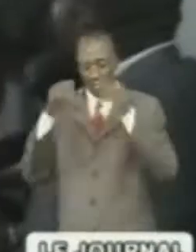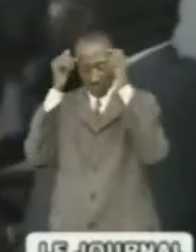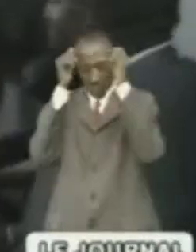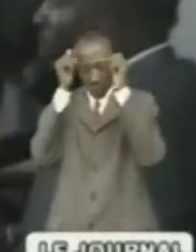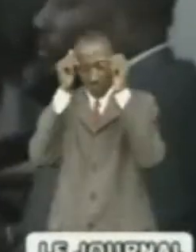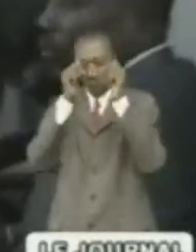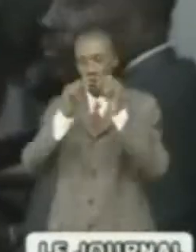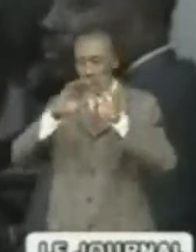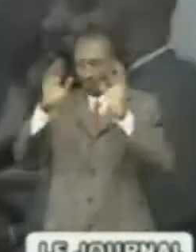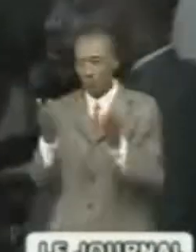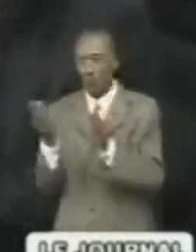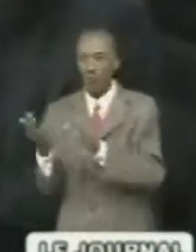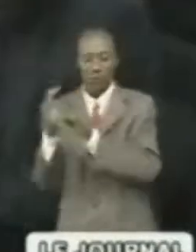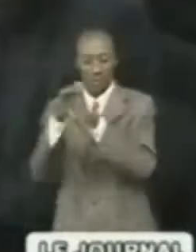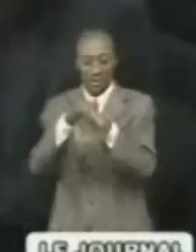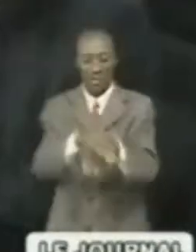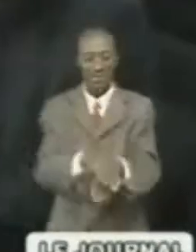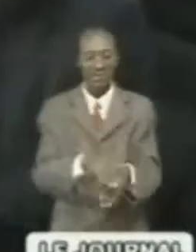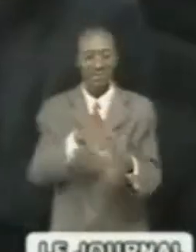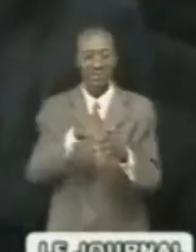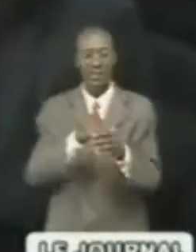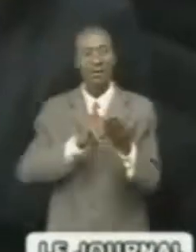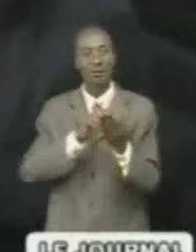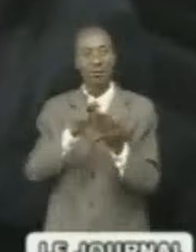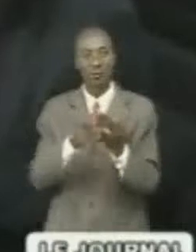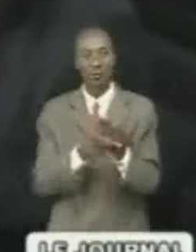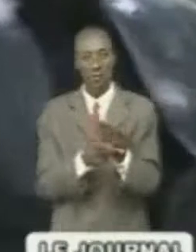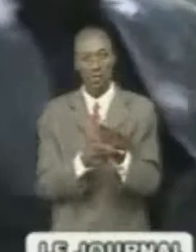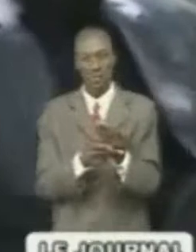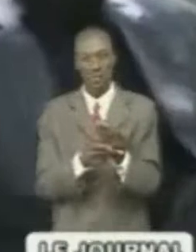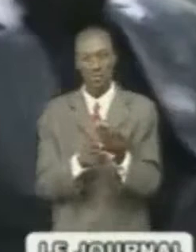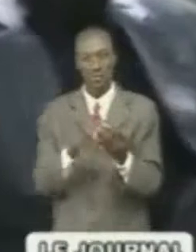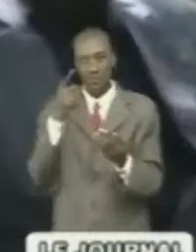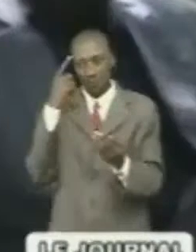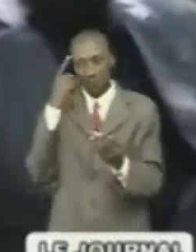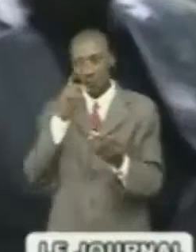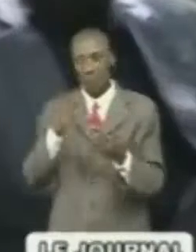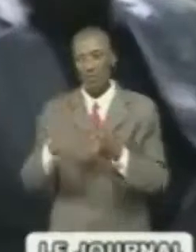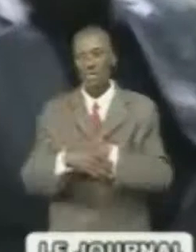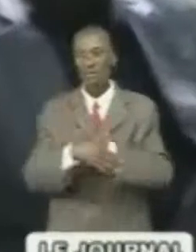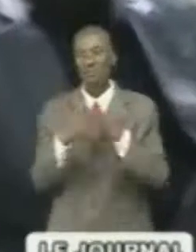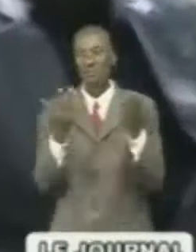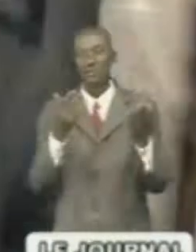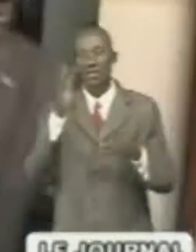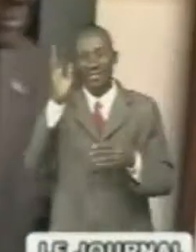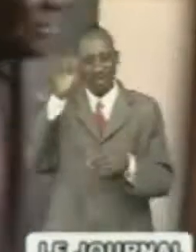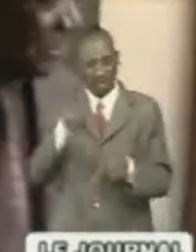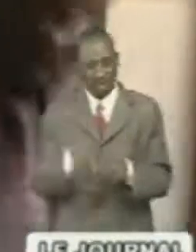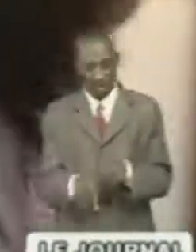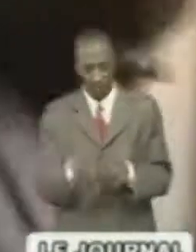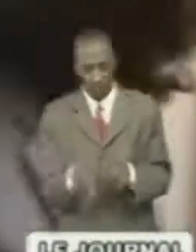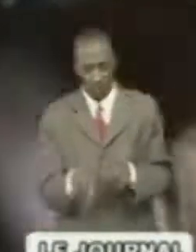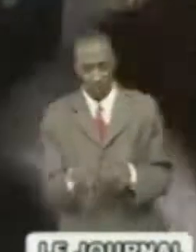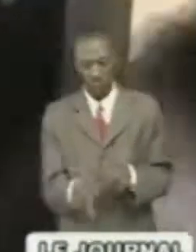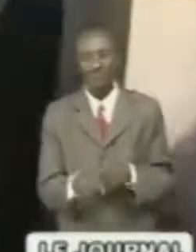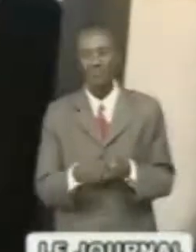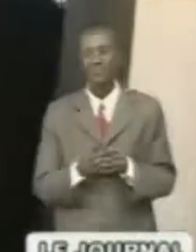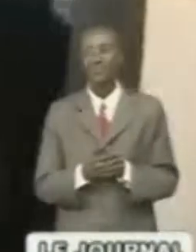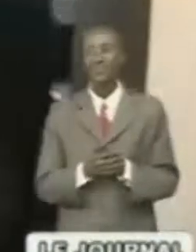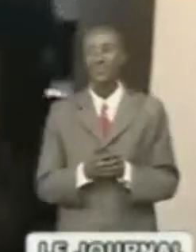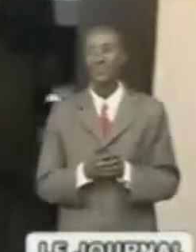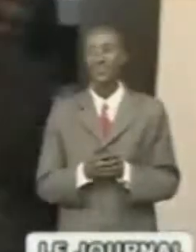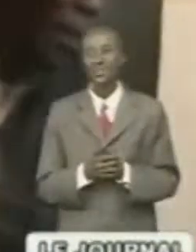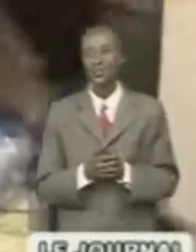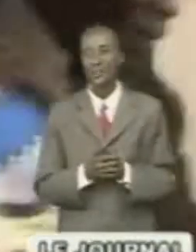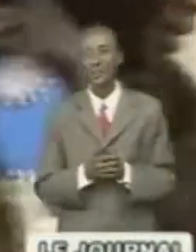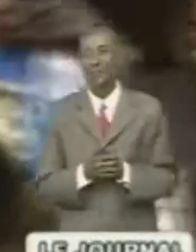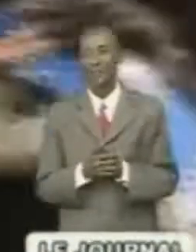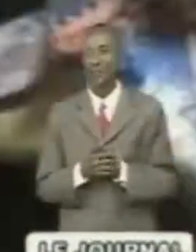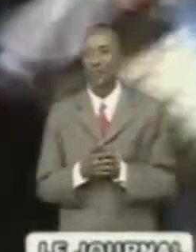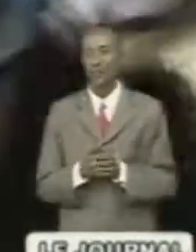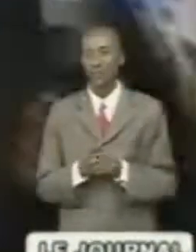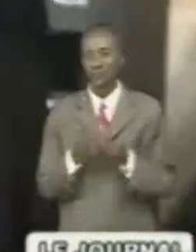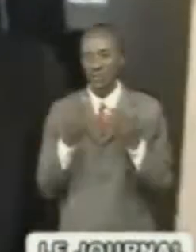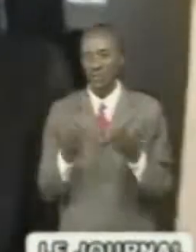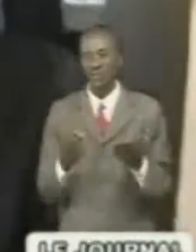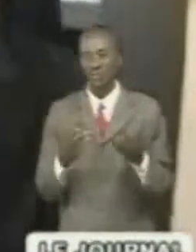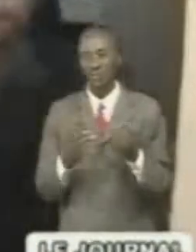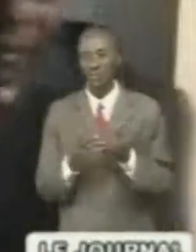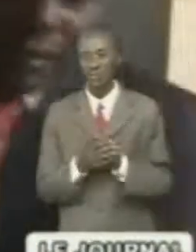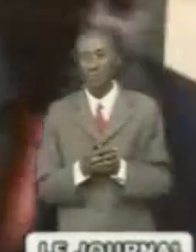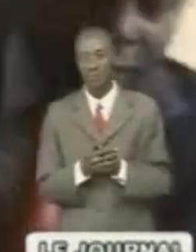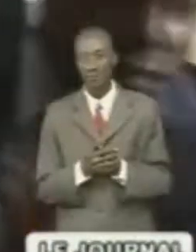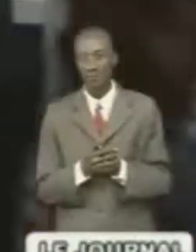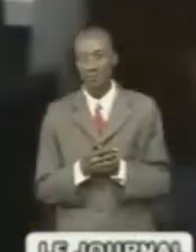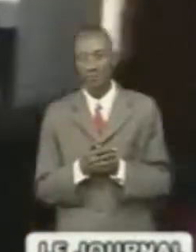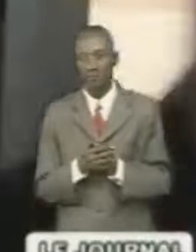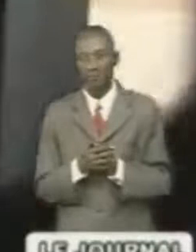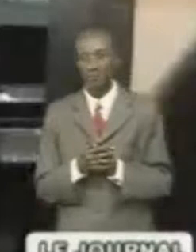impliqués dans ce programme, du moins pour la ville de Kinshasa. Nous avons vécu beaucoup de temps dans notre juridiction. Il n'y avait pas de telles initiatives. C'est